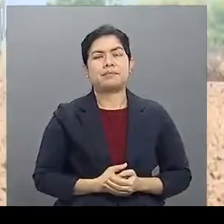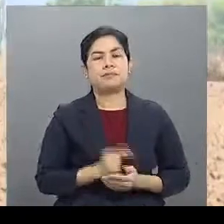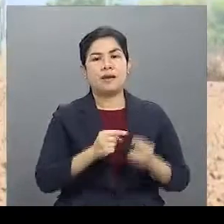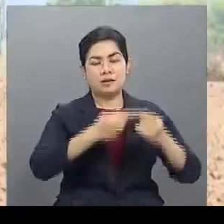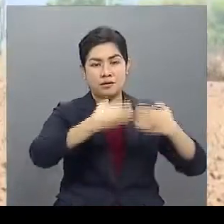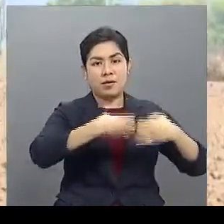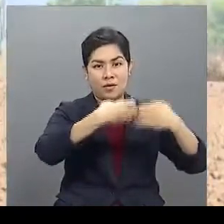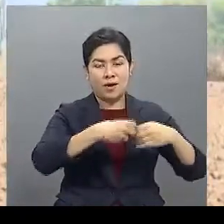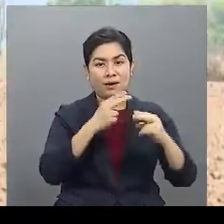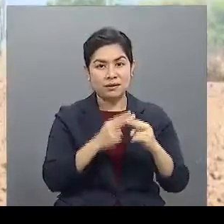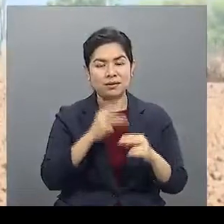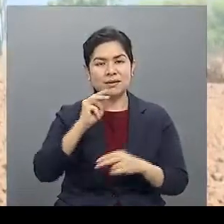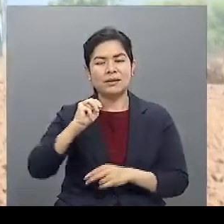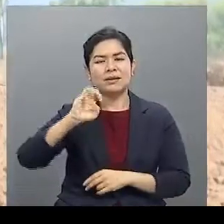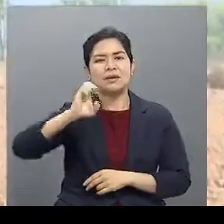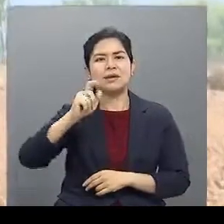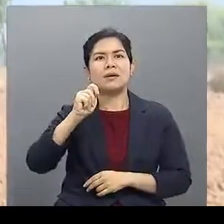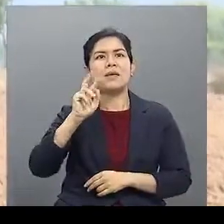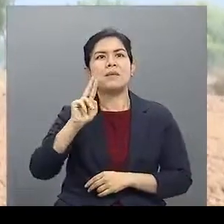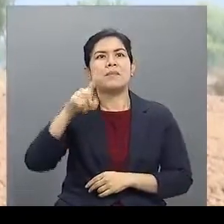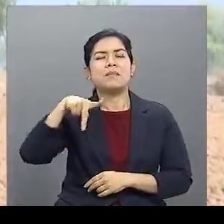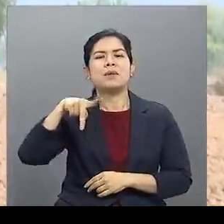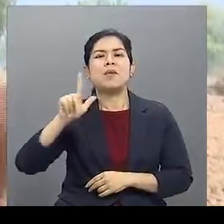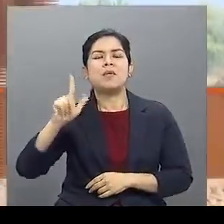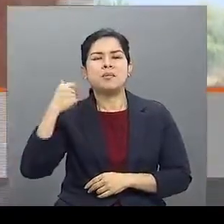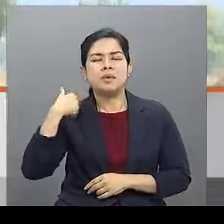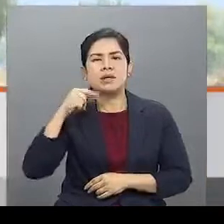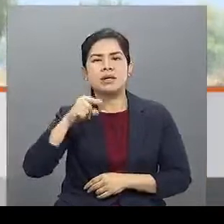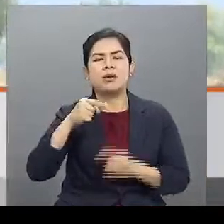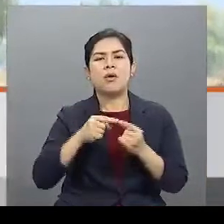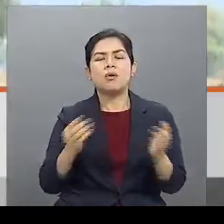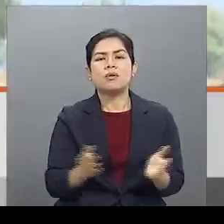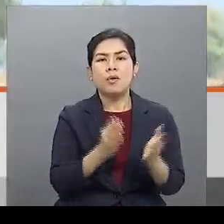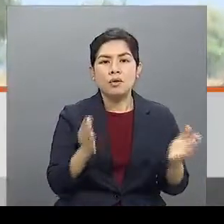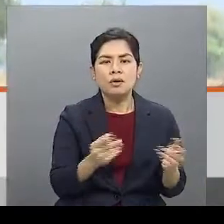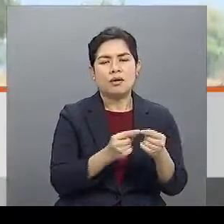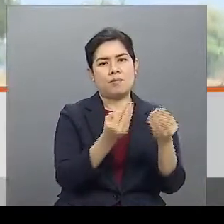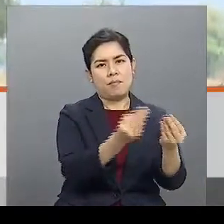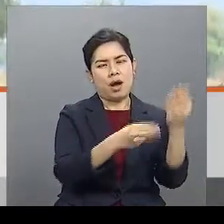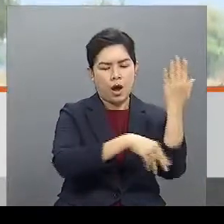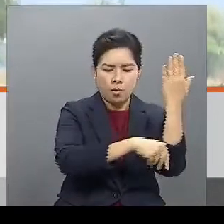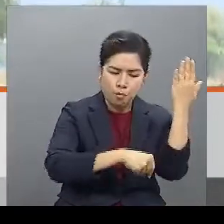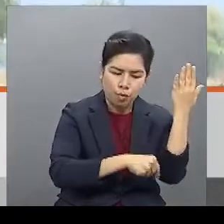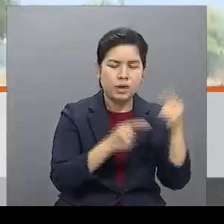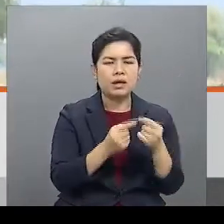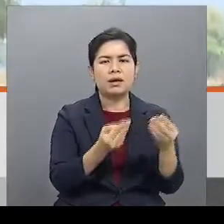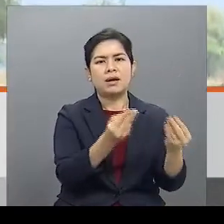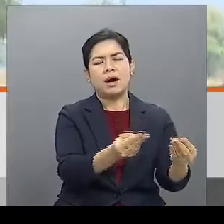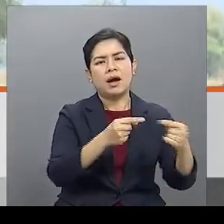ริมให้ปุ๋ยให้ยาให้เงินเกี่ยวสารพัดคันเฮ็ดกับเพิ่นน่ะ